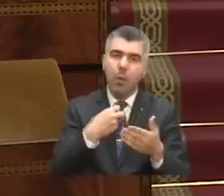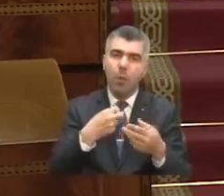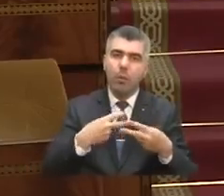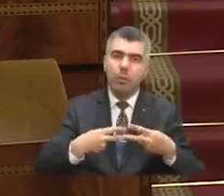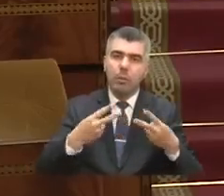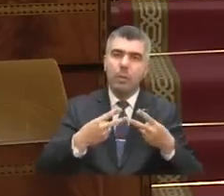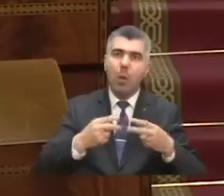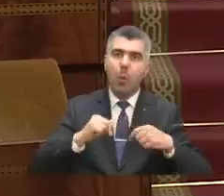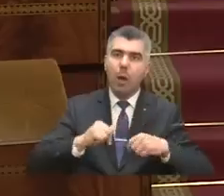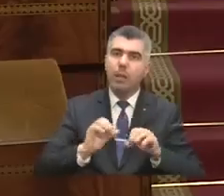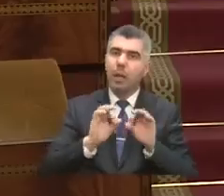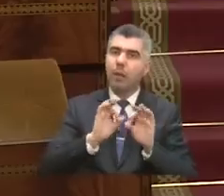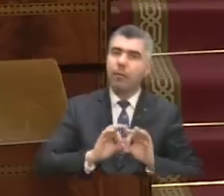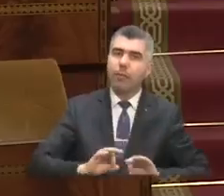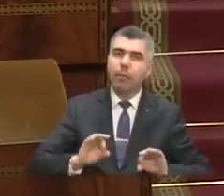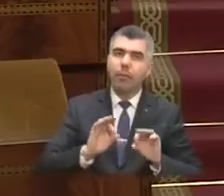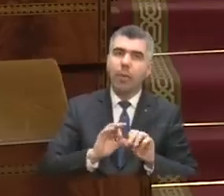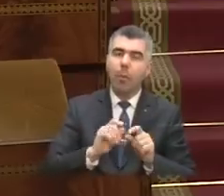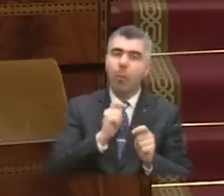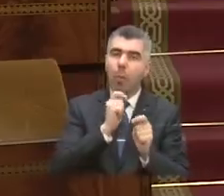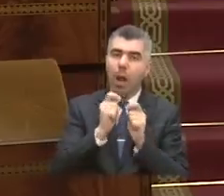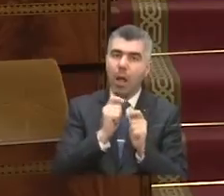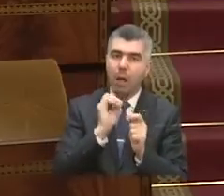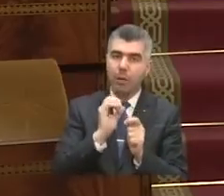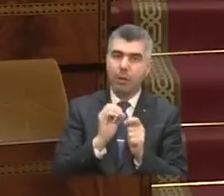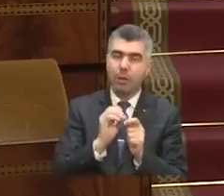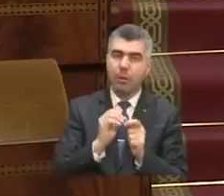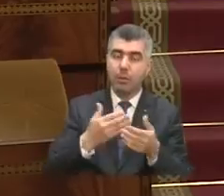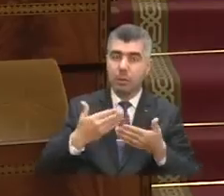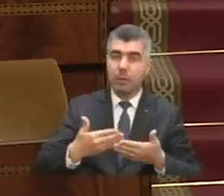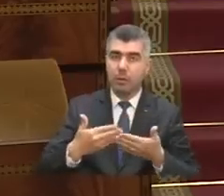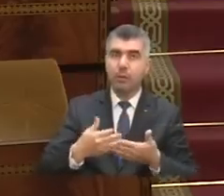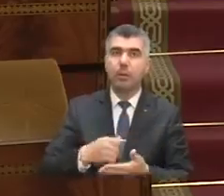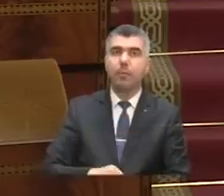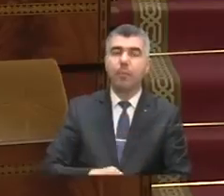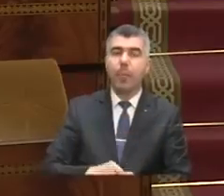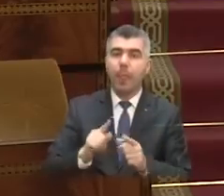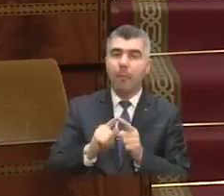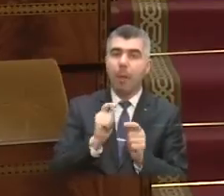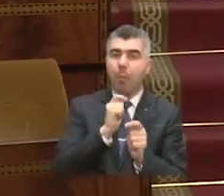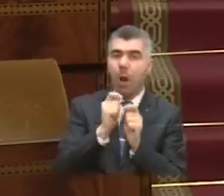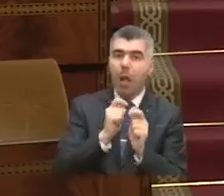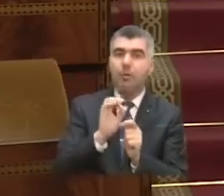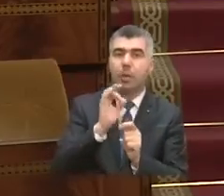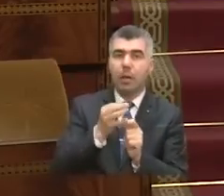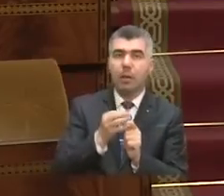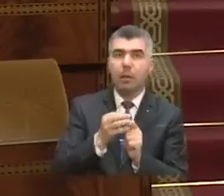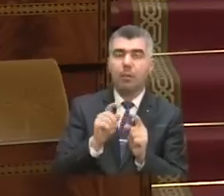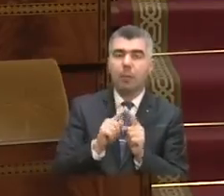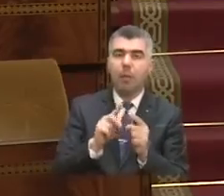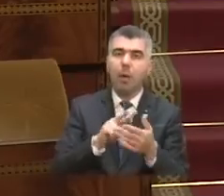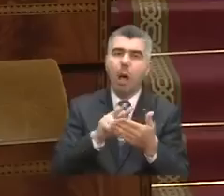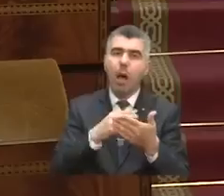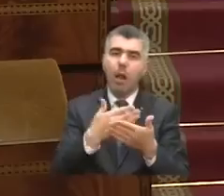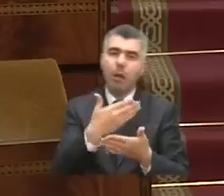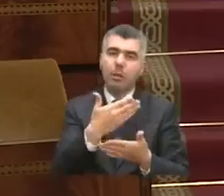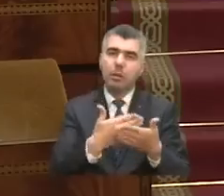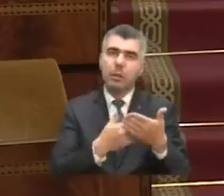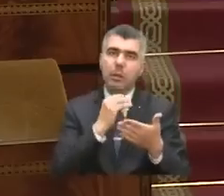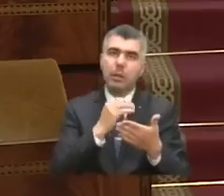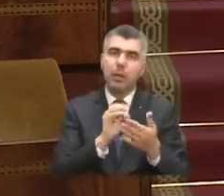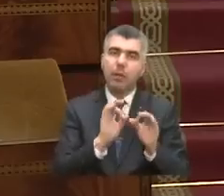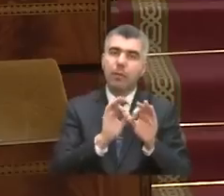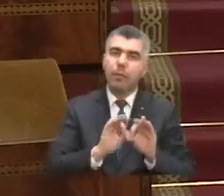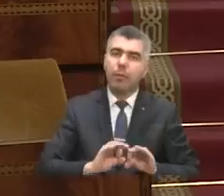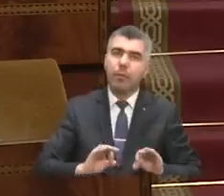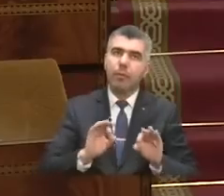نتاع القطاعات الحكومية. أي مناقشة هذه؟ واش هذا هذه المؤسسة هذه واش دارت المناقشة ولا باش يبقى كل واحد ينوب على